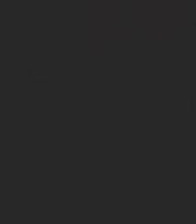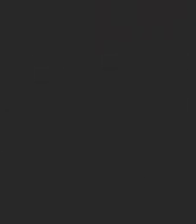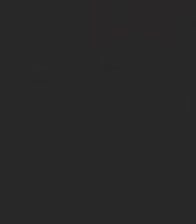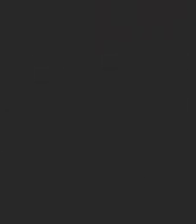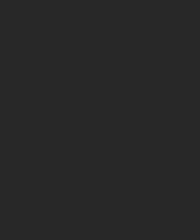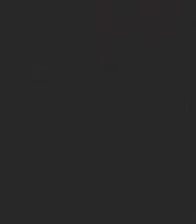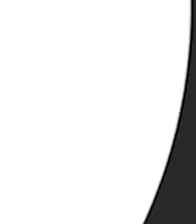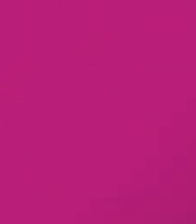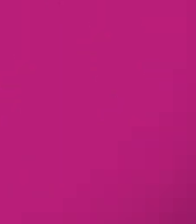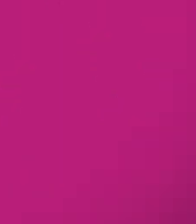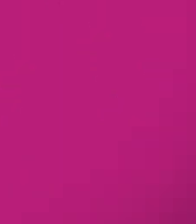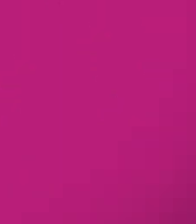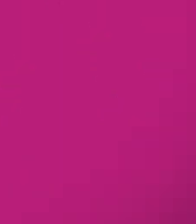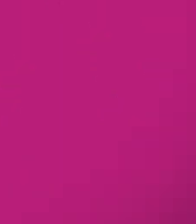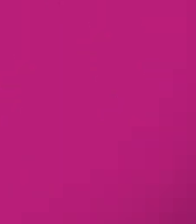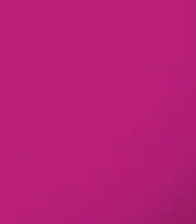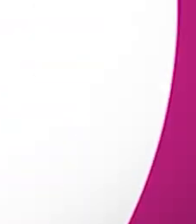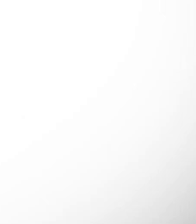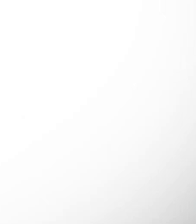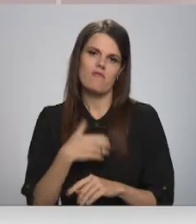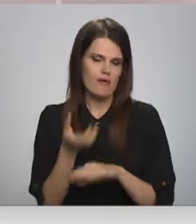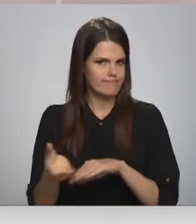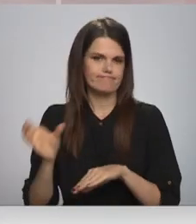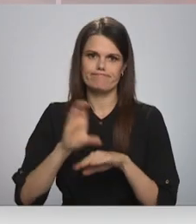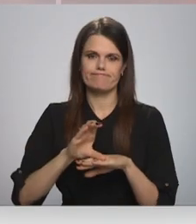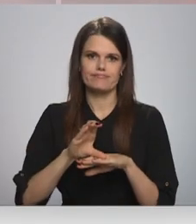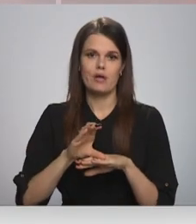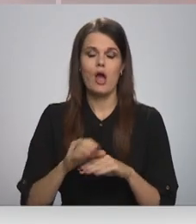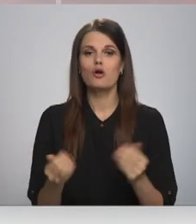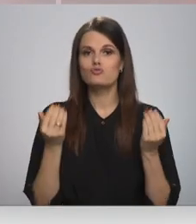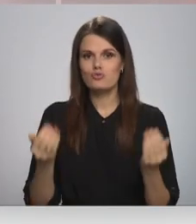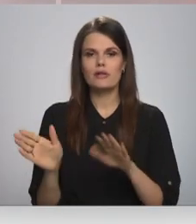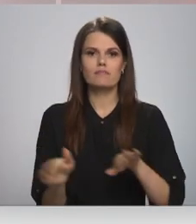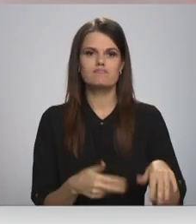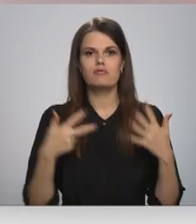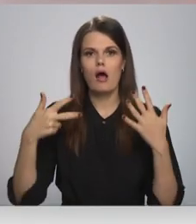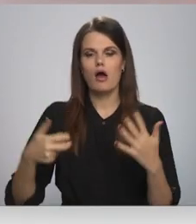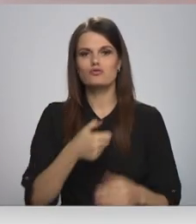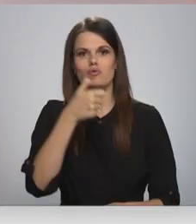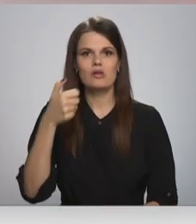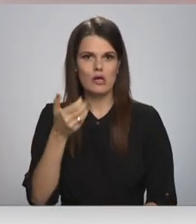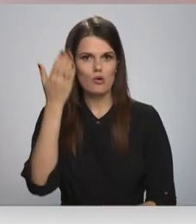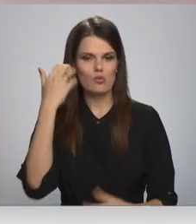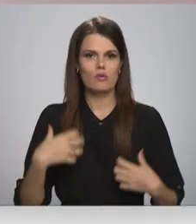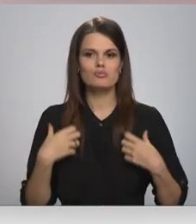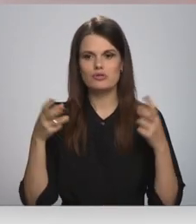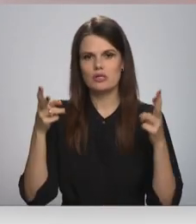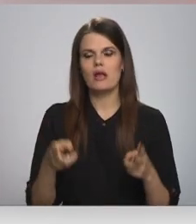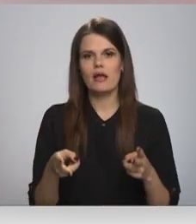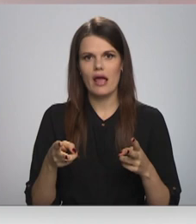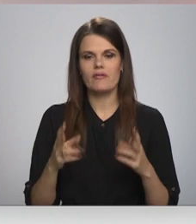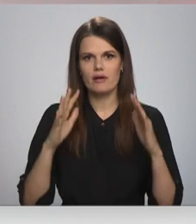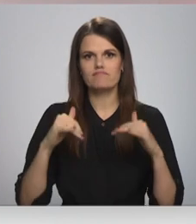Re, viss ēters ir te! Bet šodien aprit 8 gadi kopš traģēdijas, kurā sagrūstot